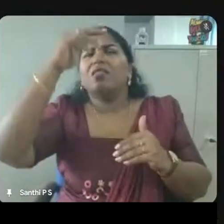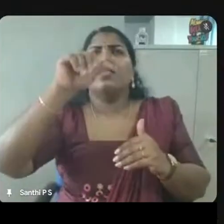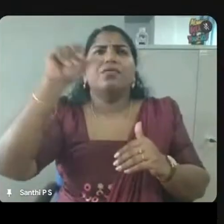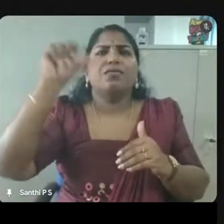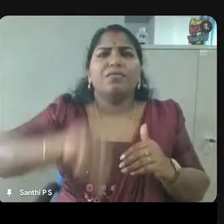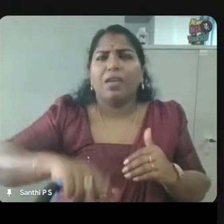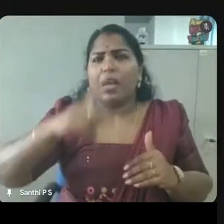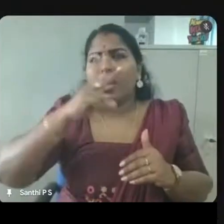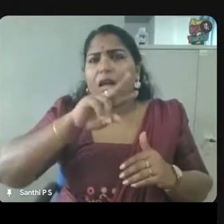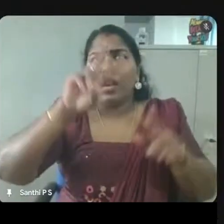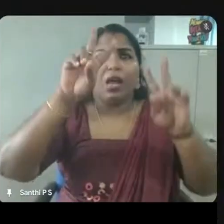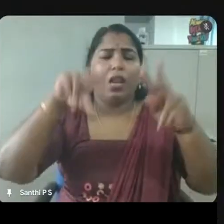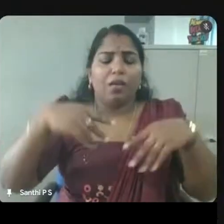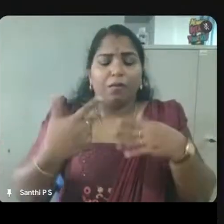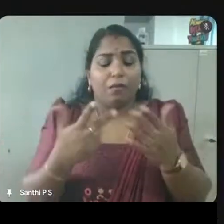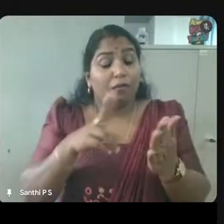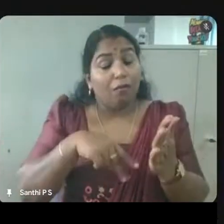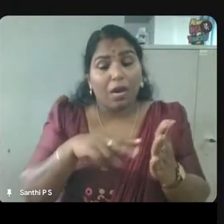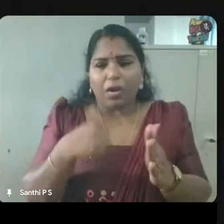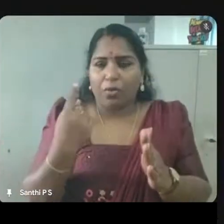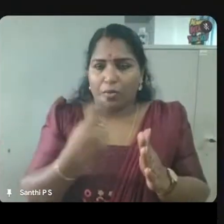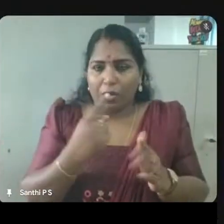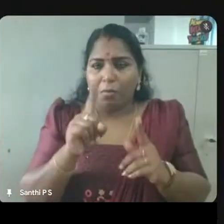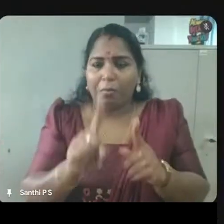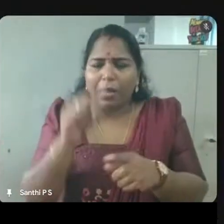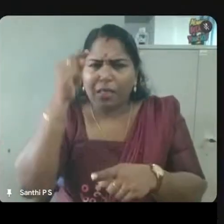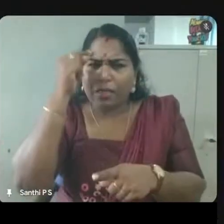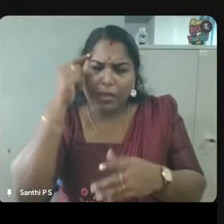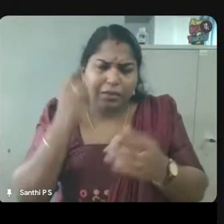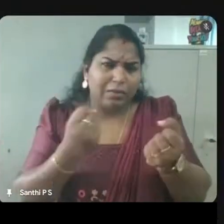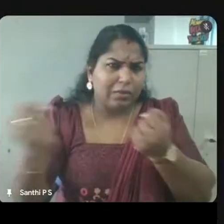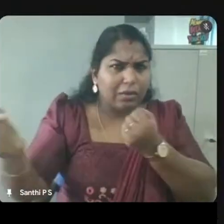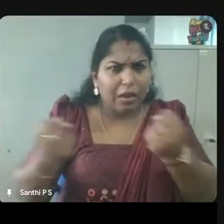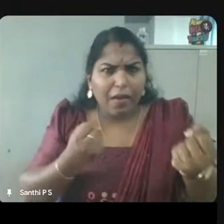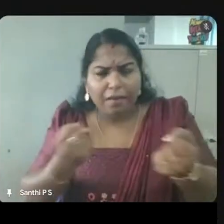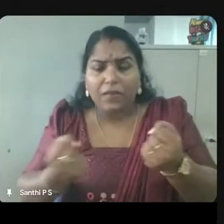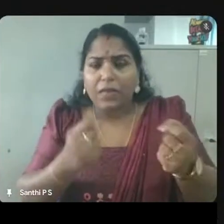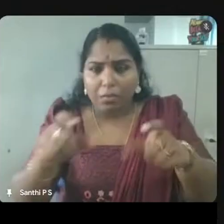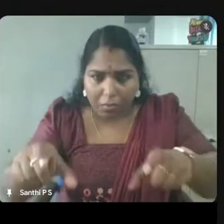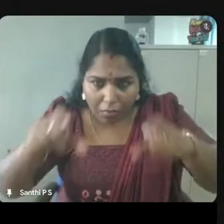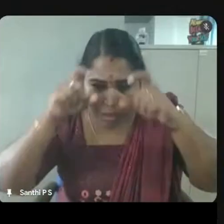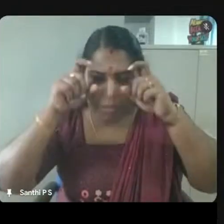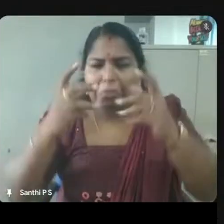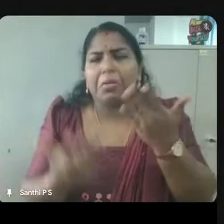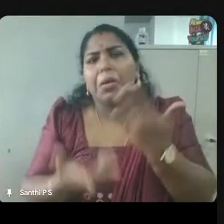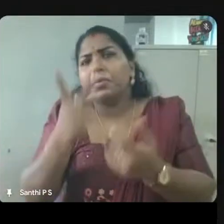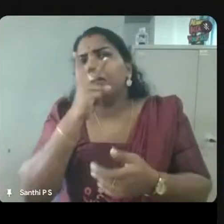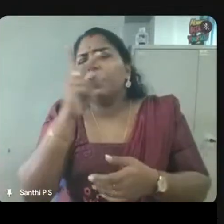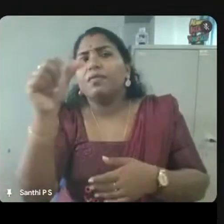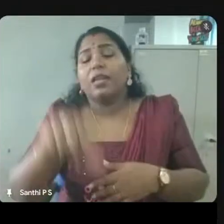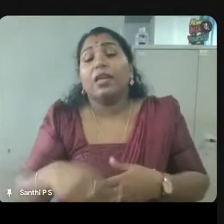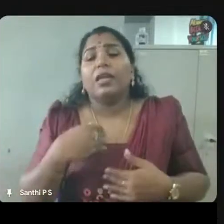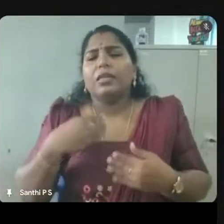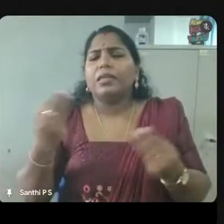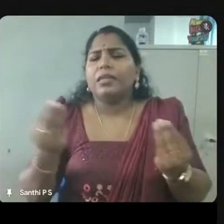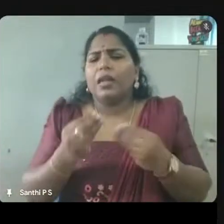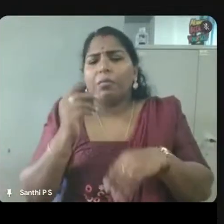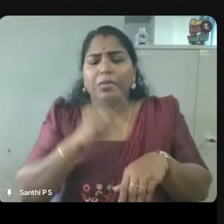മാത്രമായിരിക്കും കണ്ണാടി. പക്ഷെ അത് വെച്ച് ഡ്രൈവ് ചെയ്യുമ്പോൾ നമുക്ക് ചിലപ്പോൾ ഈ താഴത്തെ പോർഷനിൽ കൂടി നമ്മൾ അറിയാതെ നോക്കിപ്പോയാൽ നമുക്ക് ഡിസ്റ്റന്റ് വിഷൻ